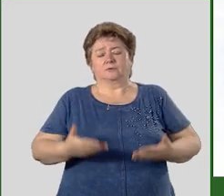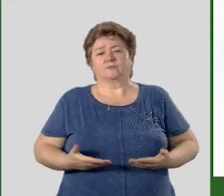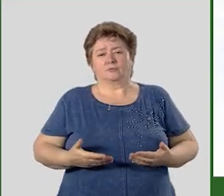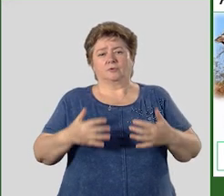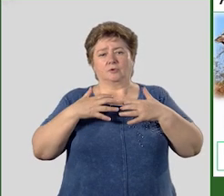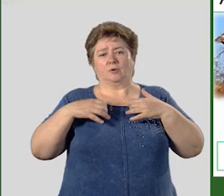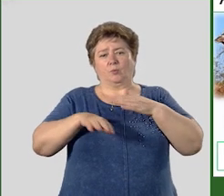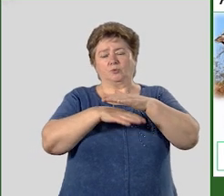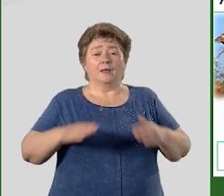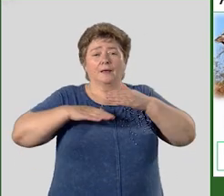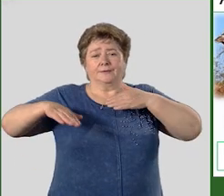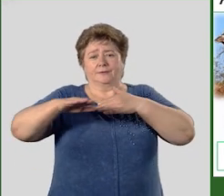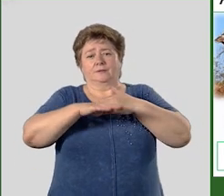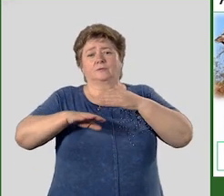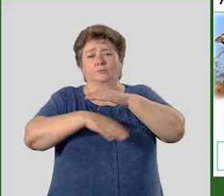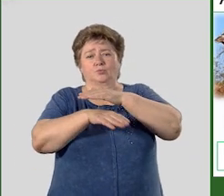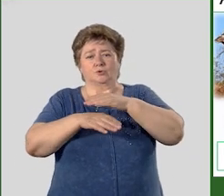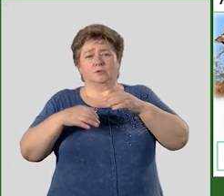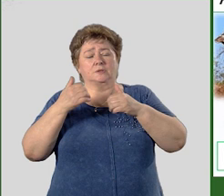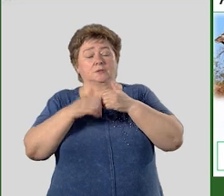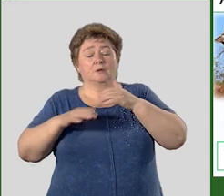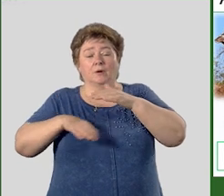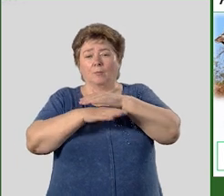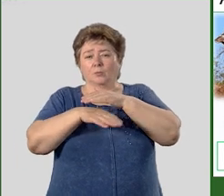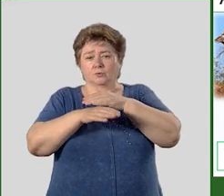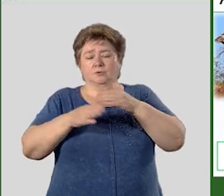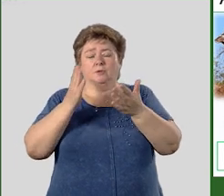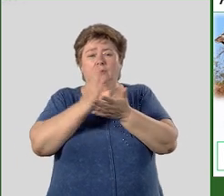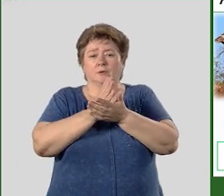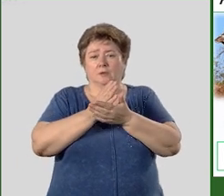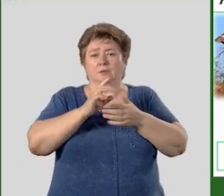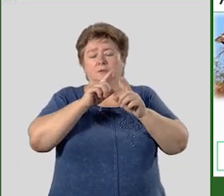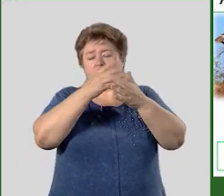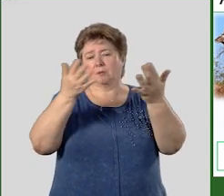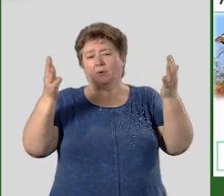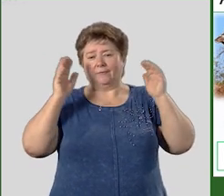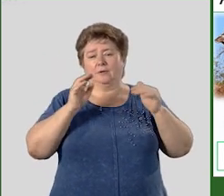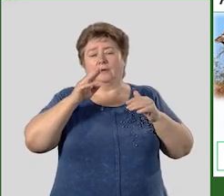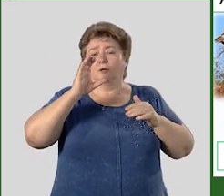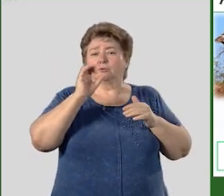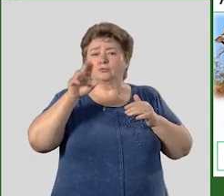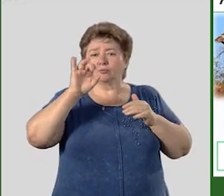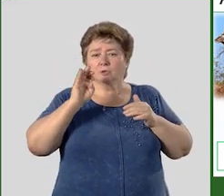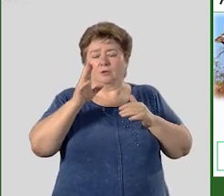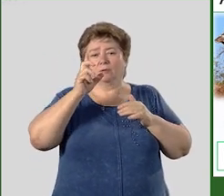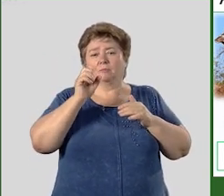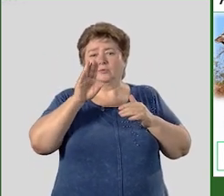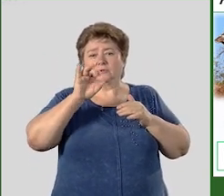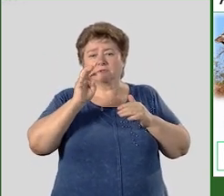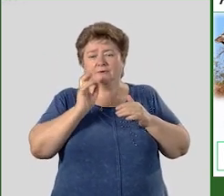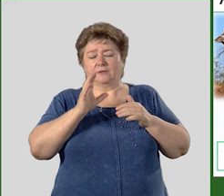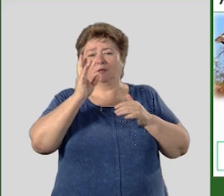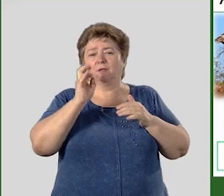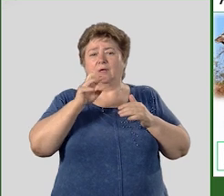пустыни. На территории пустынь и полупустынь расположены заповедники в Судане, Ботсване